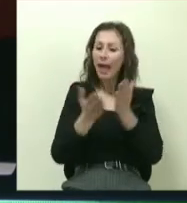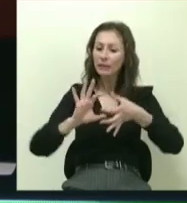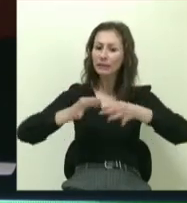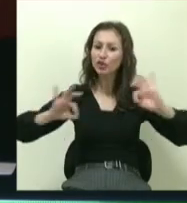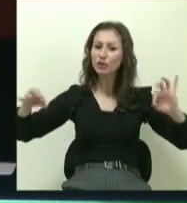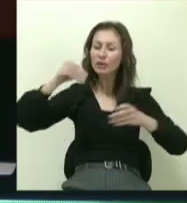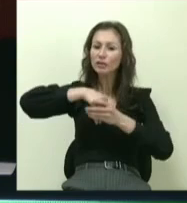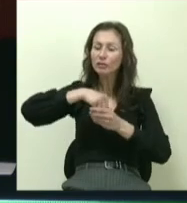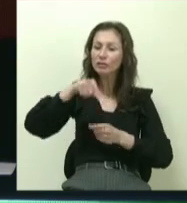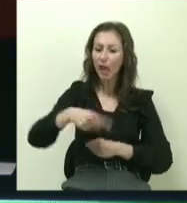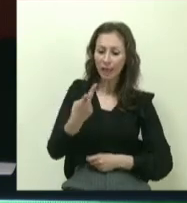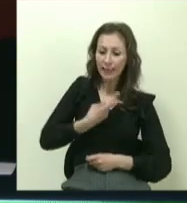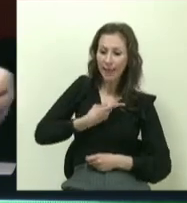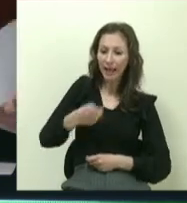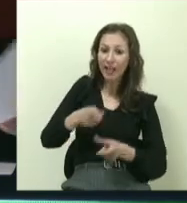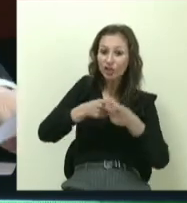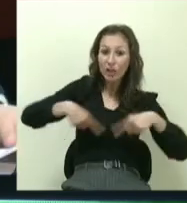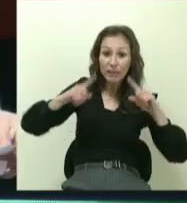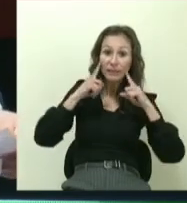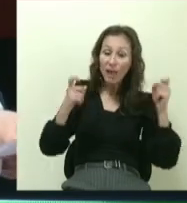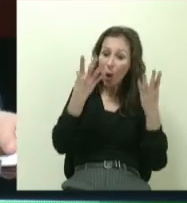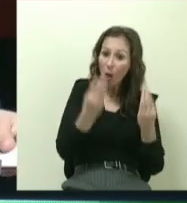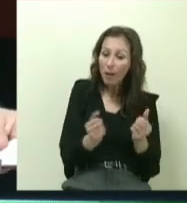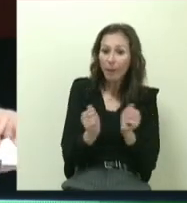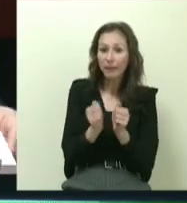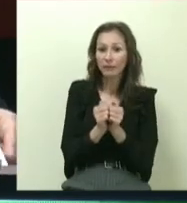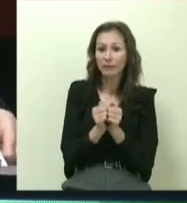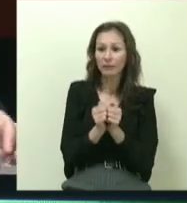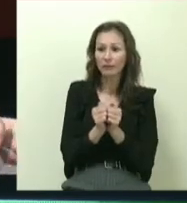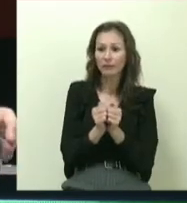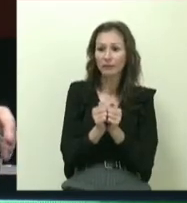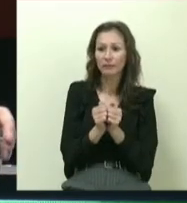üzerinde değer zincirlerinin kendileri çevreye zararlı olmakla